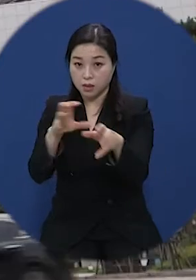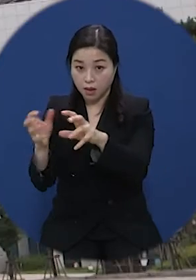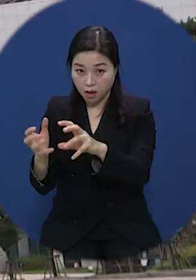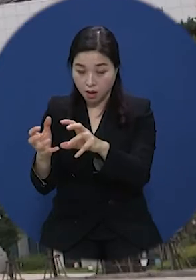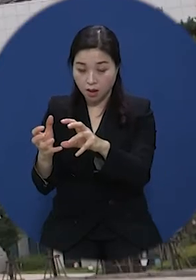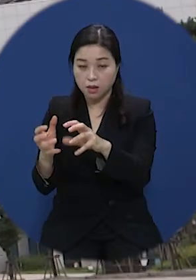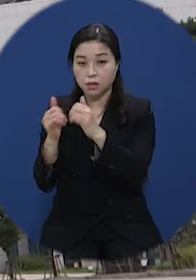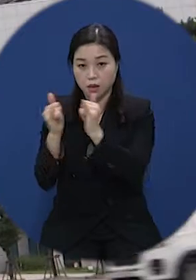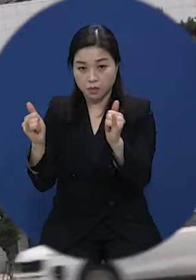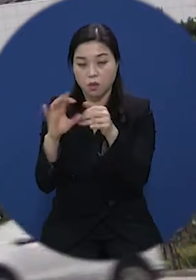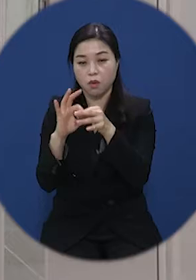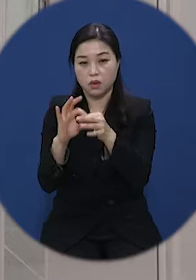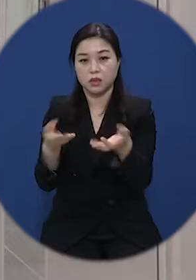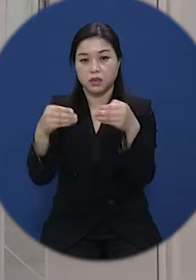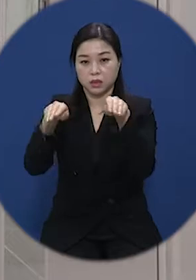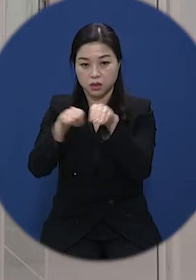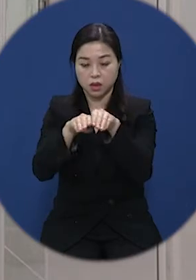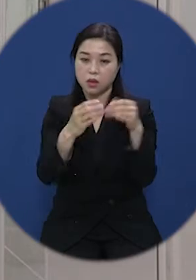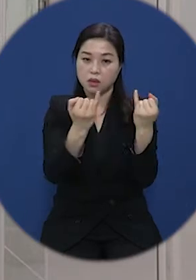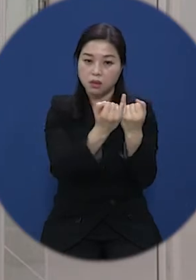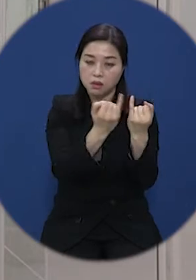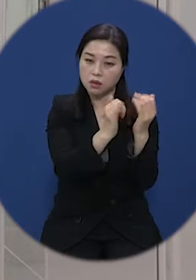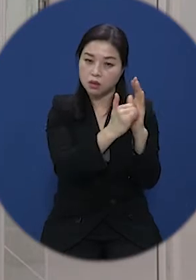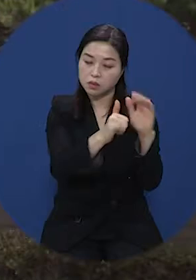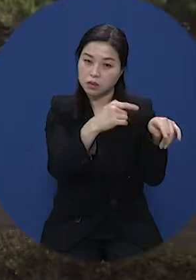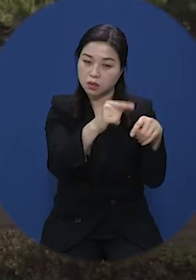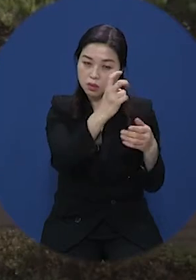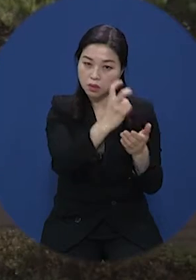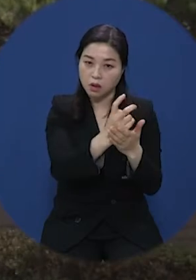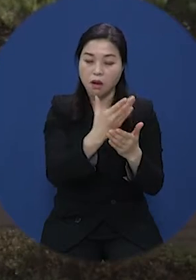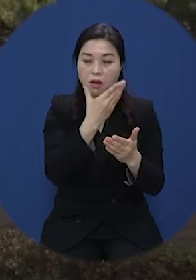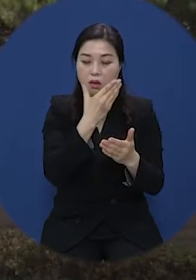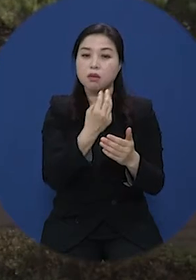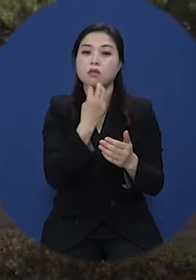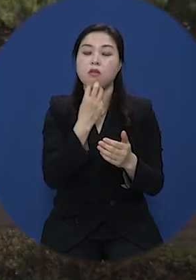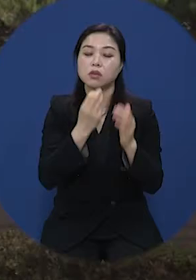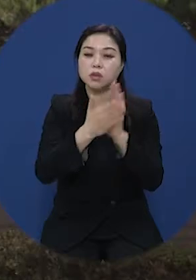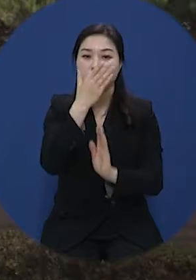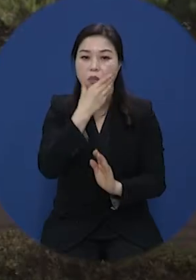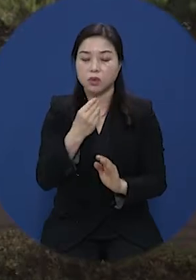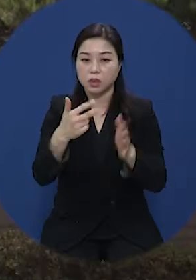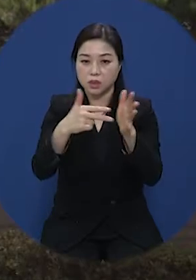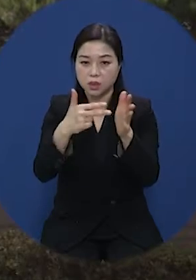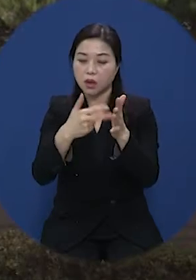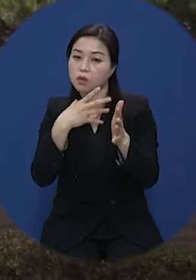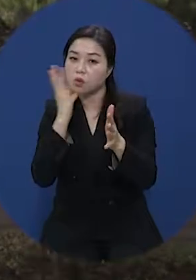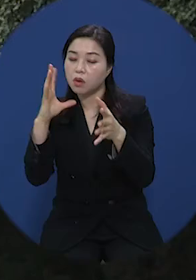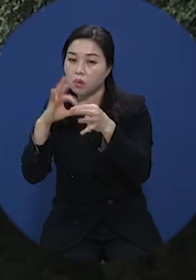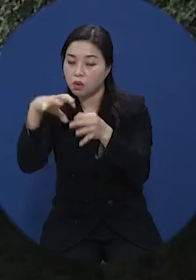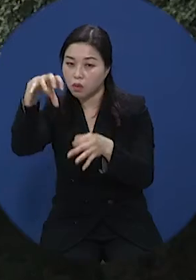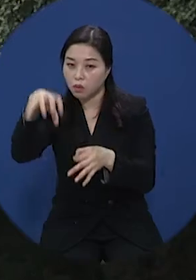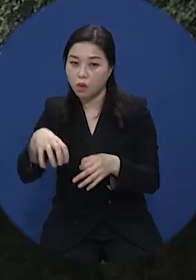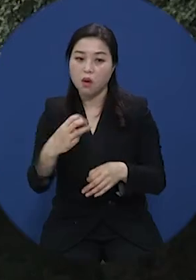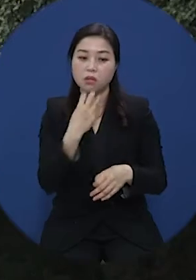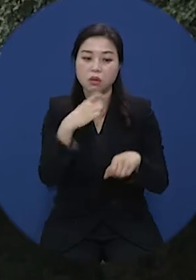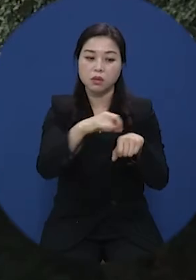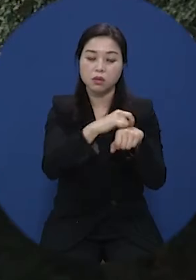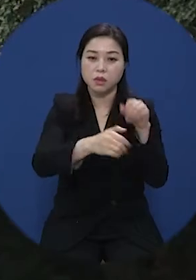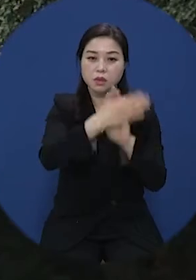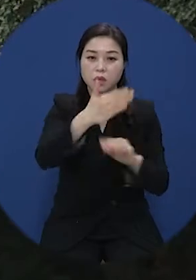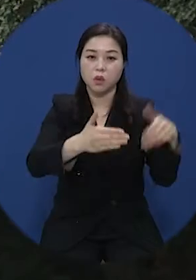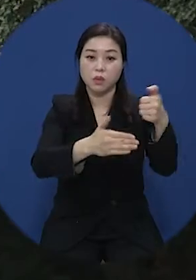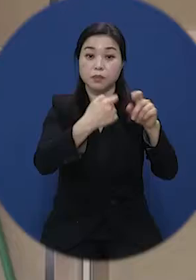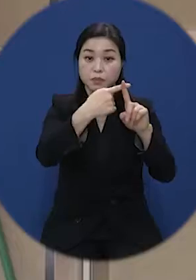시설, 여성가족정책실, 서울시 복지재단, 노인 관련 시설, 서울특별시 50플러스